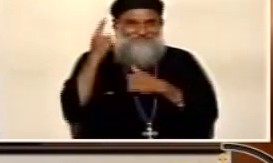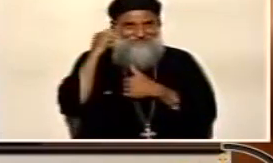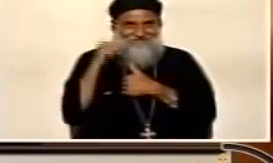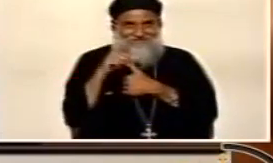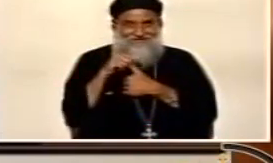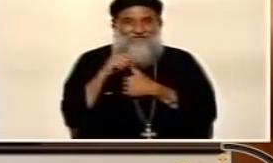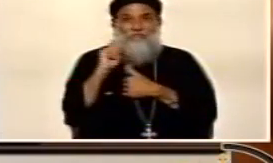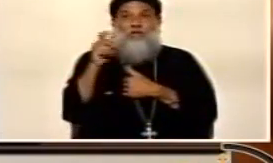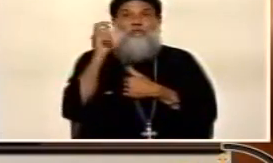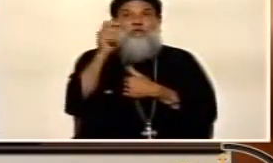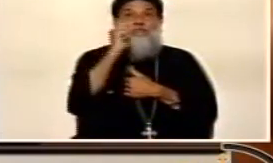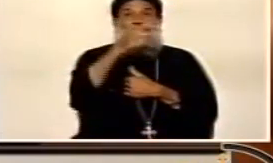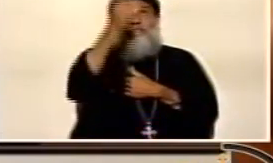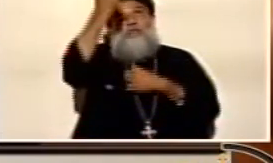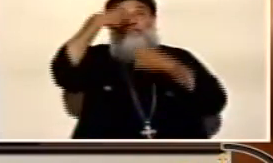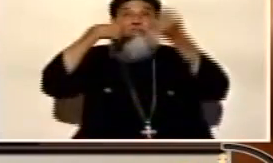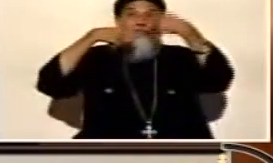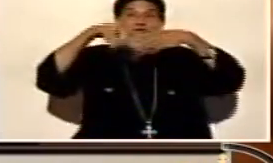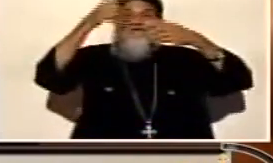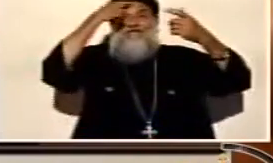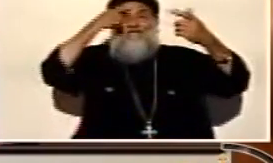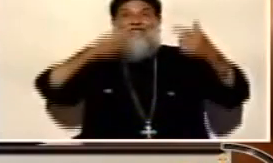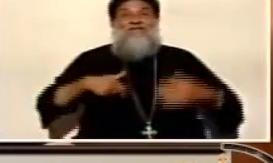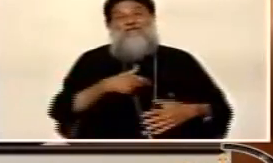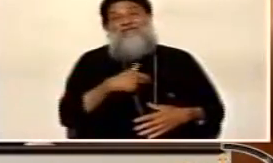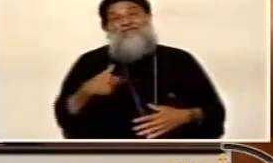عن عطايا ربنا للكنيسة